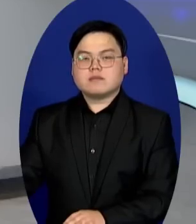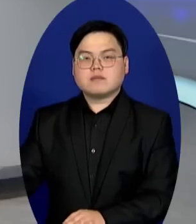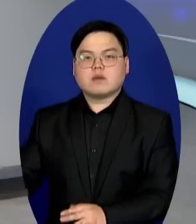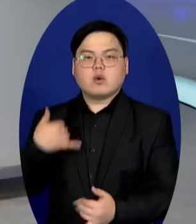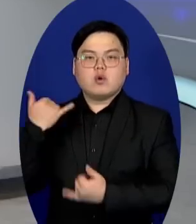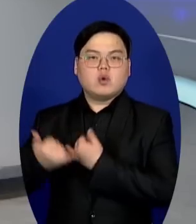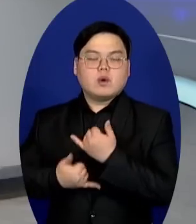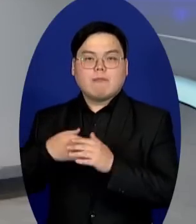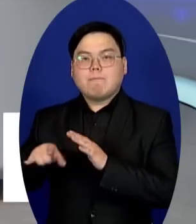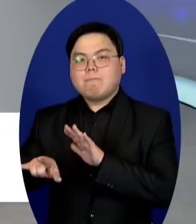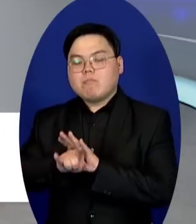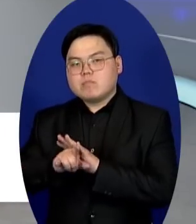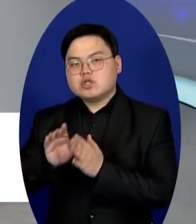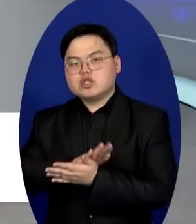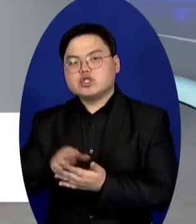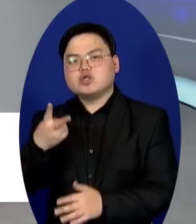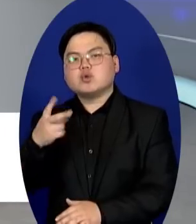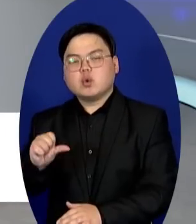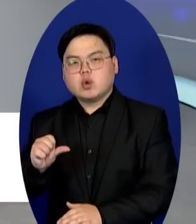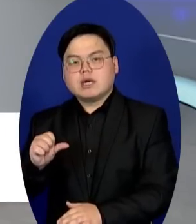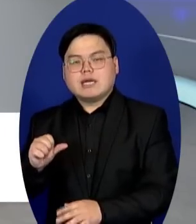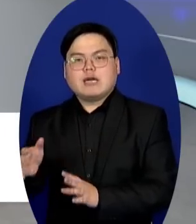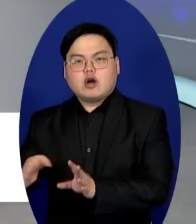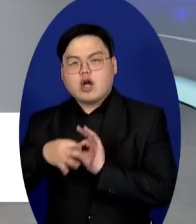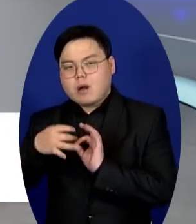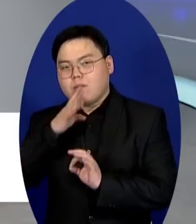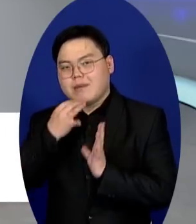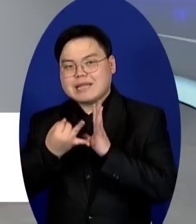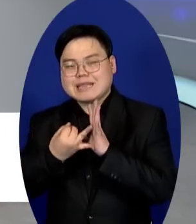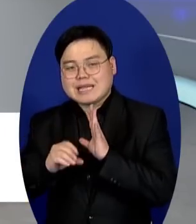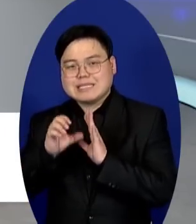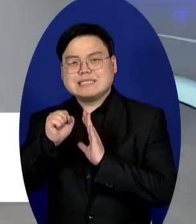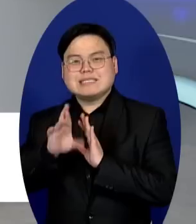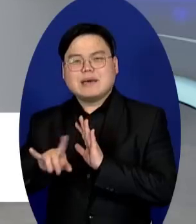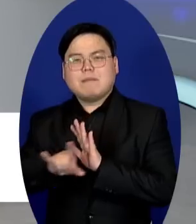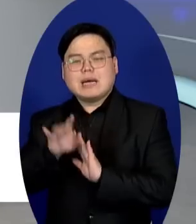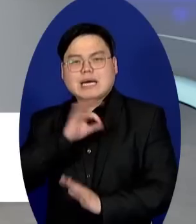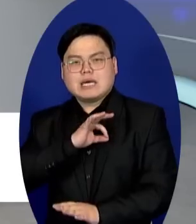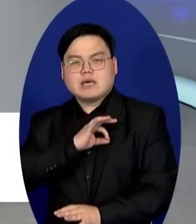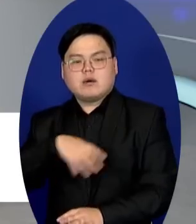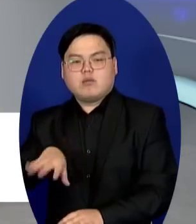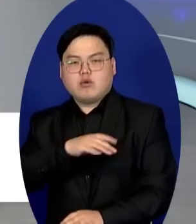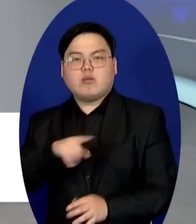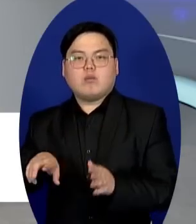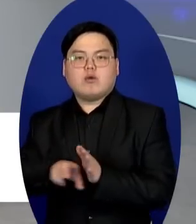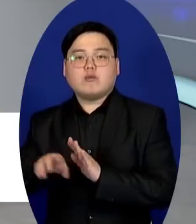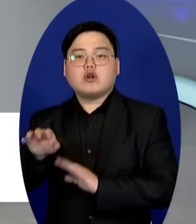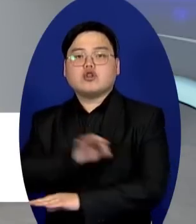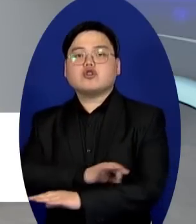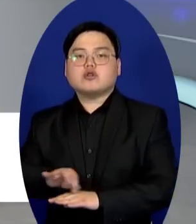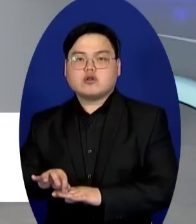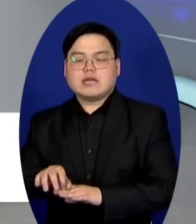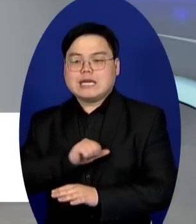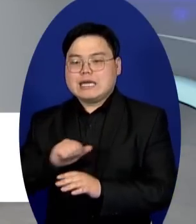Уламжлалт мал аж ахуйг орчин үеийн менежменттэй холбож 70 сая малын ашиг шимийг нийтээр хүртэх төслийг жил гаруй өмнө эхлүүлсэн. Төсөлд нэгдсэн